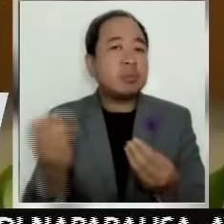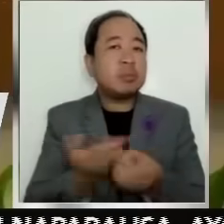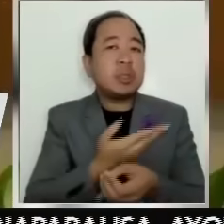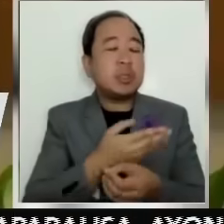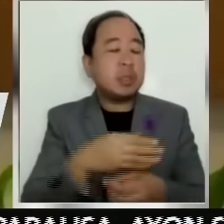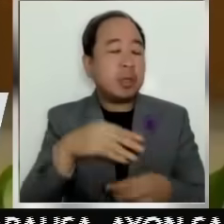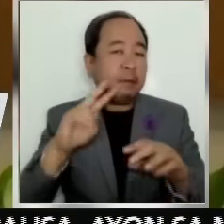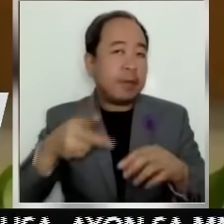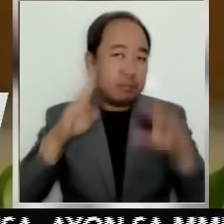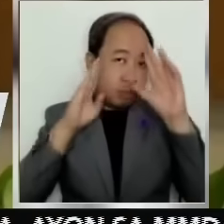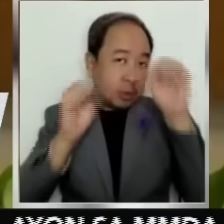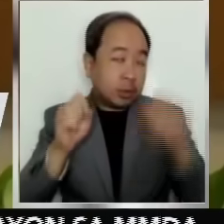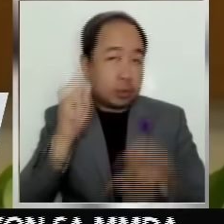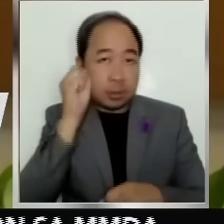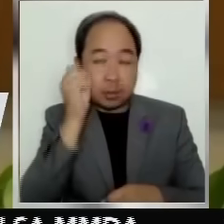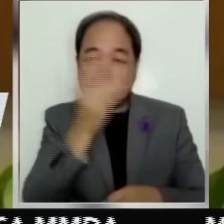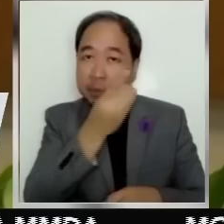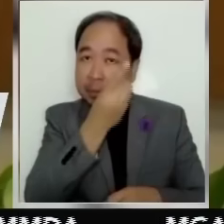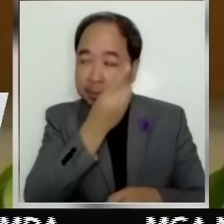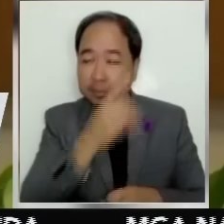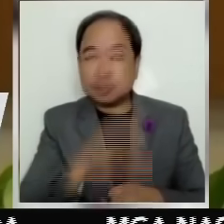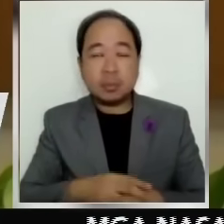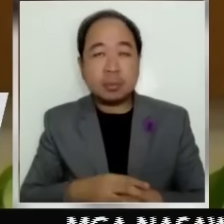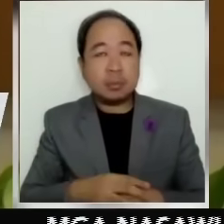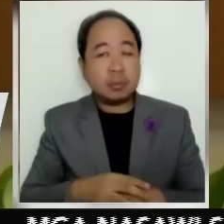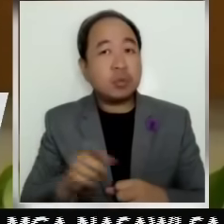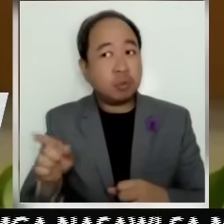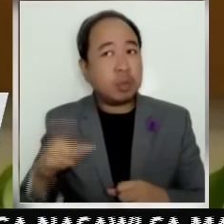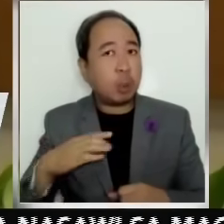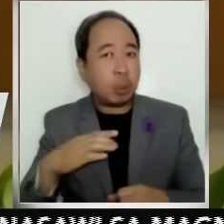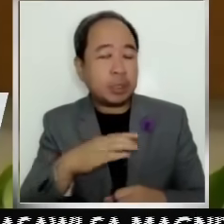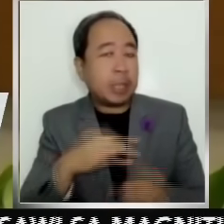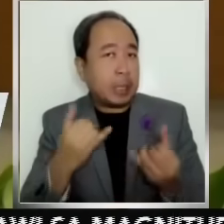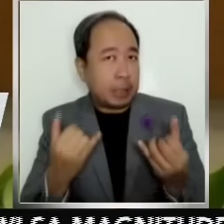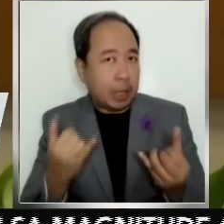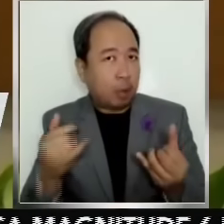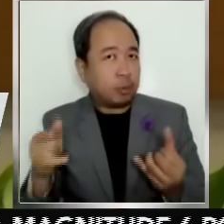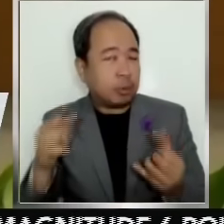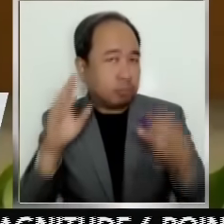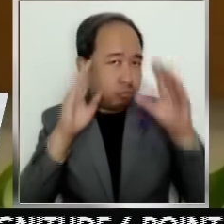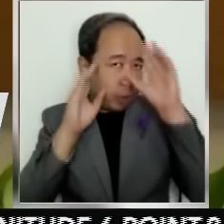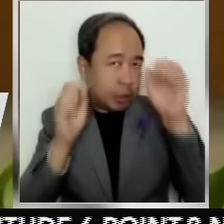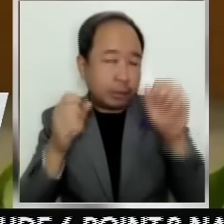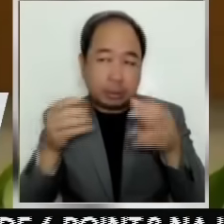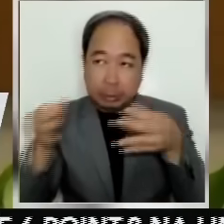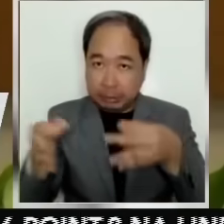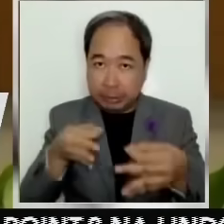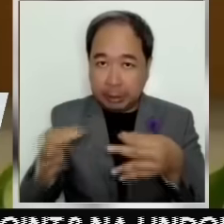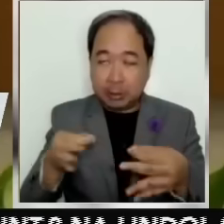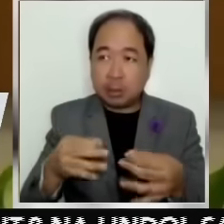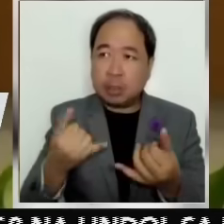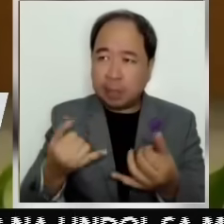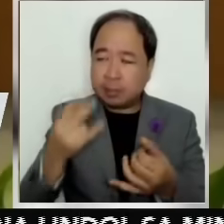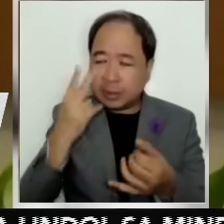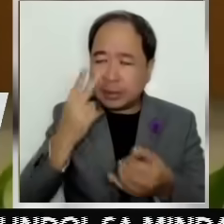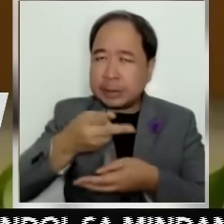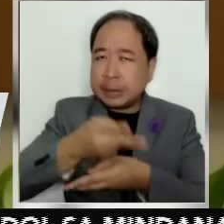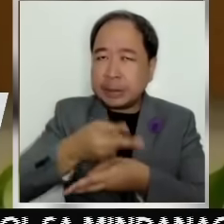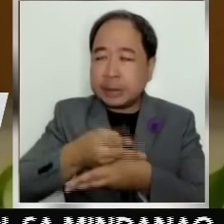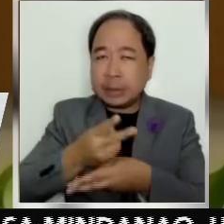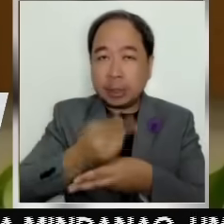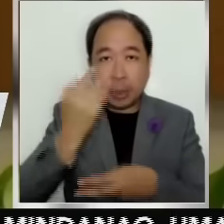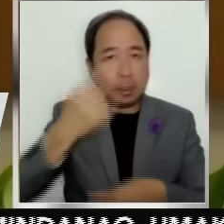lang, malinaw na ang sabi ng Pangulo. Binabantayan namin ng mabuti because we don't want her to be impeached. We don't want her